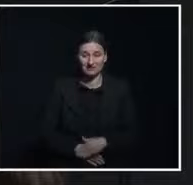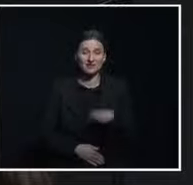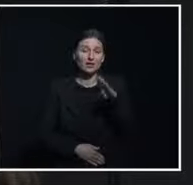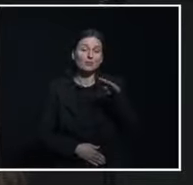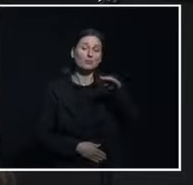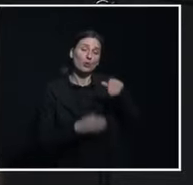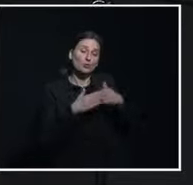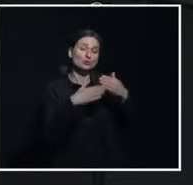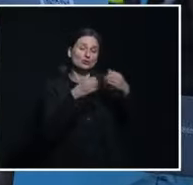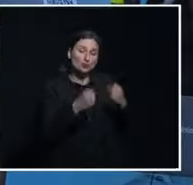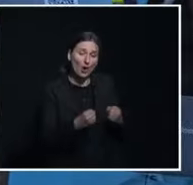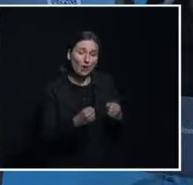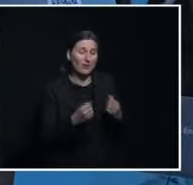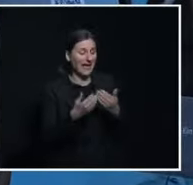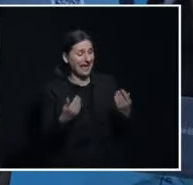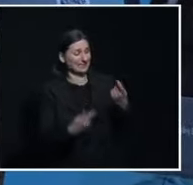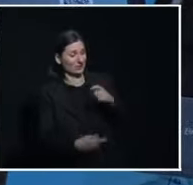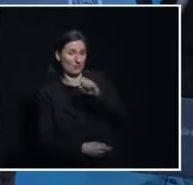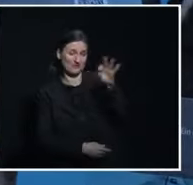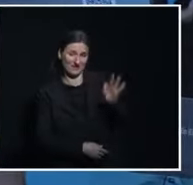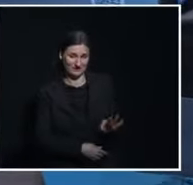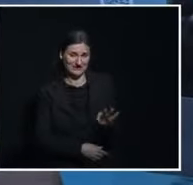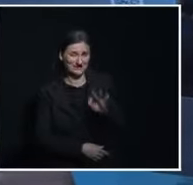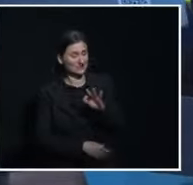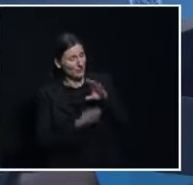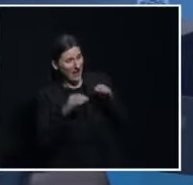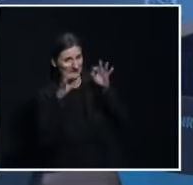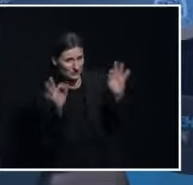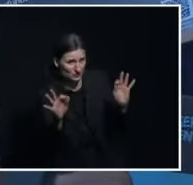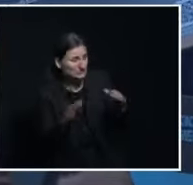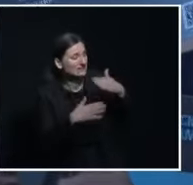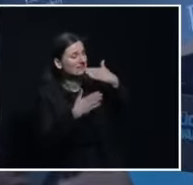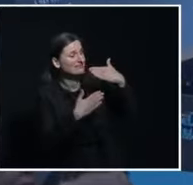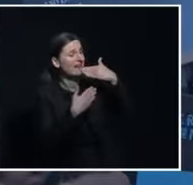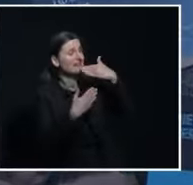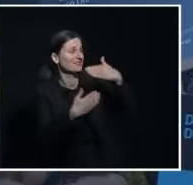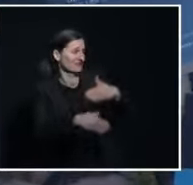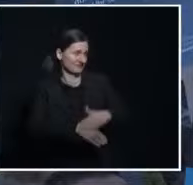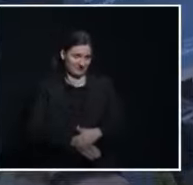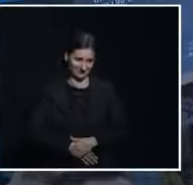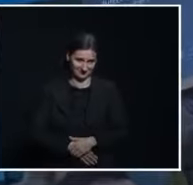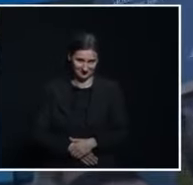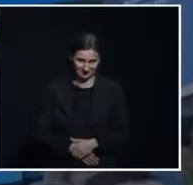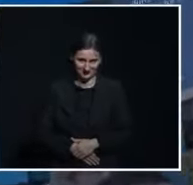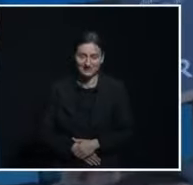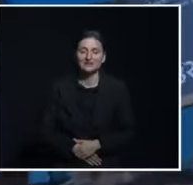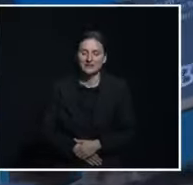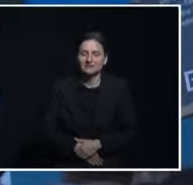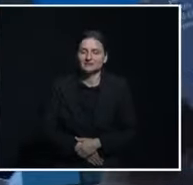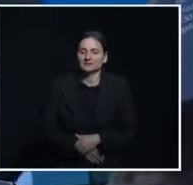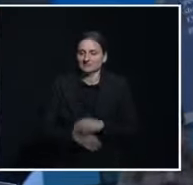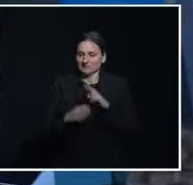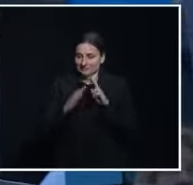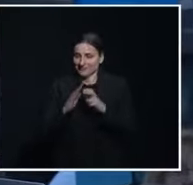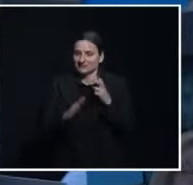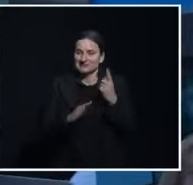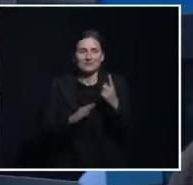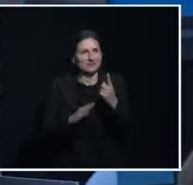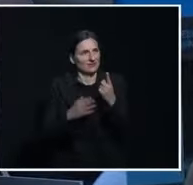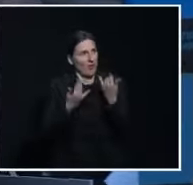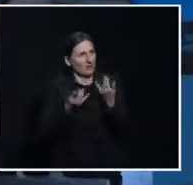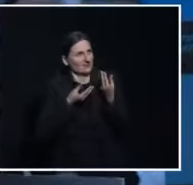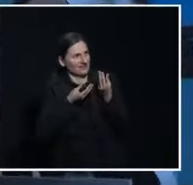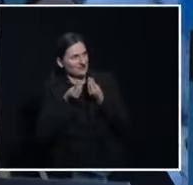Extra angereist aus San Francisco. Alles Gute. Thank you so much. Also es hat ihn wirklich sehr bewegt, auch die